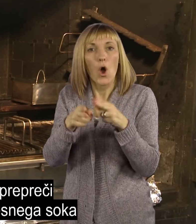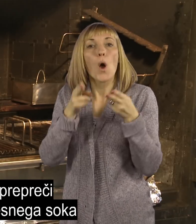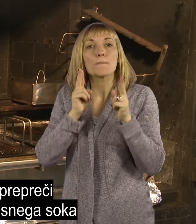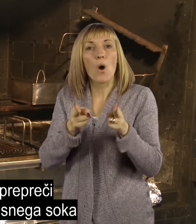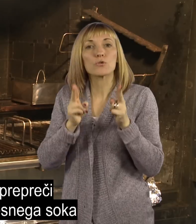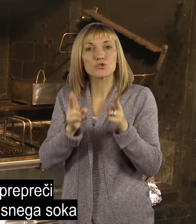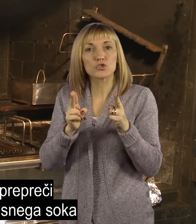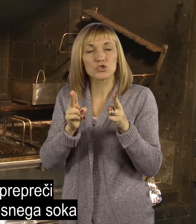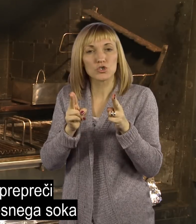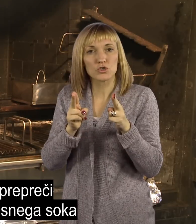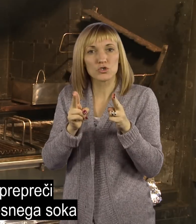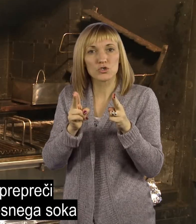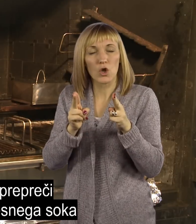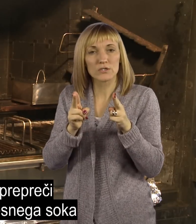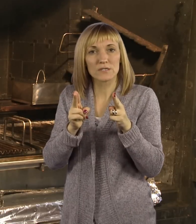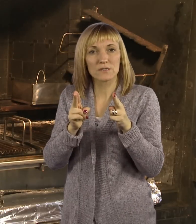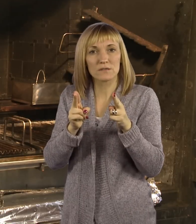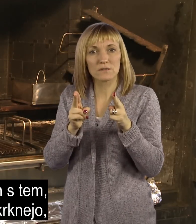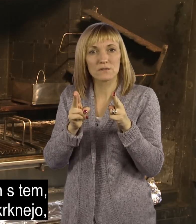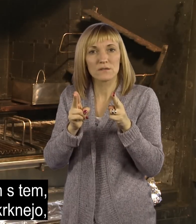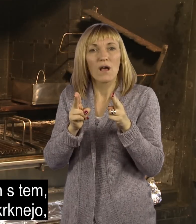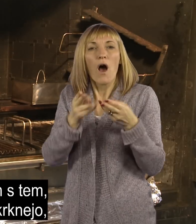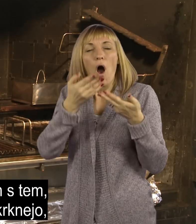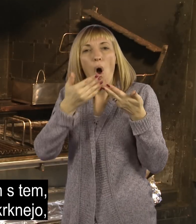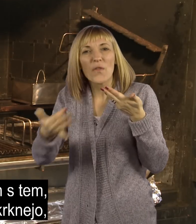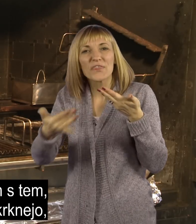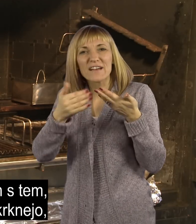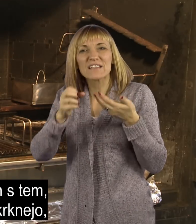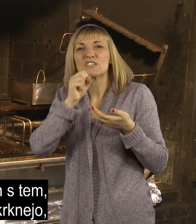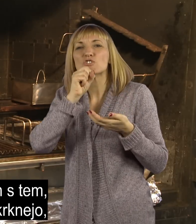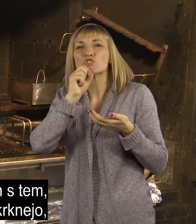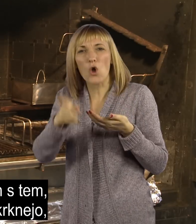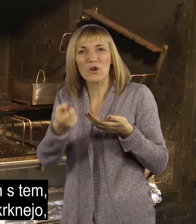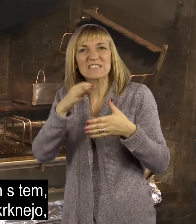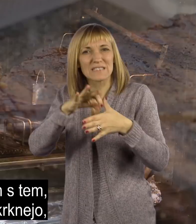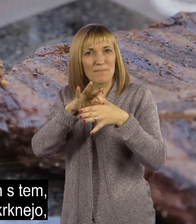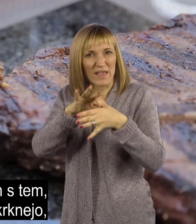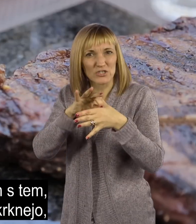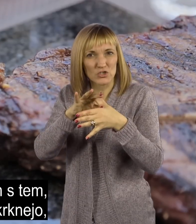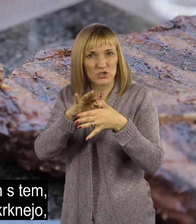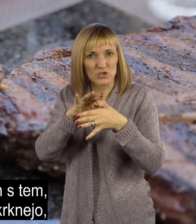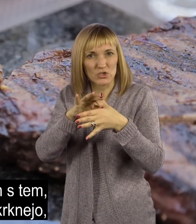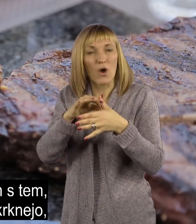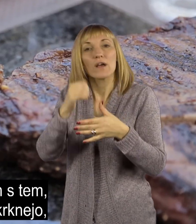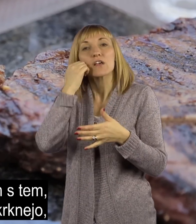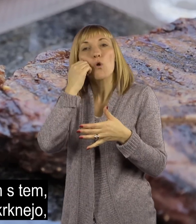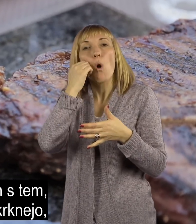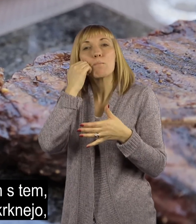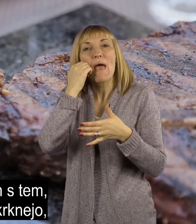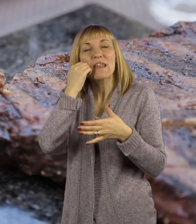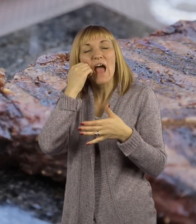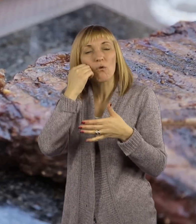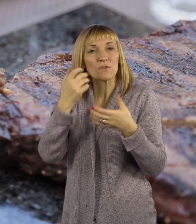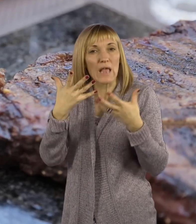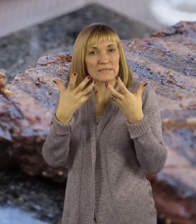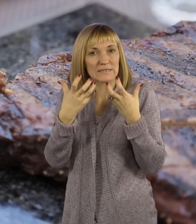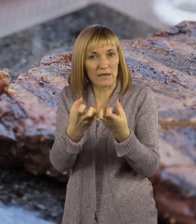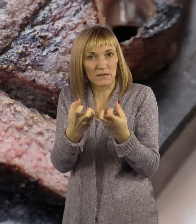možnost odtekanja temu mesnemu soku iz samega tkiva In s tem, ko beljakovine zakrknejo,